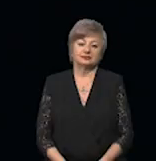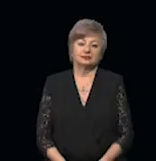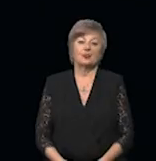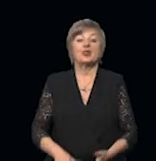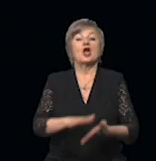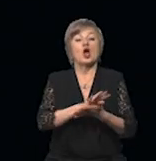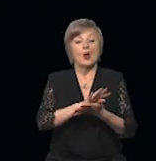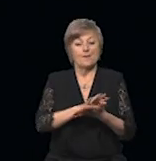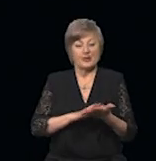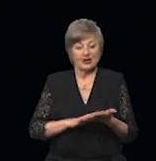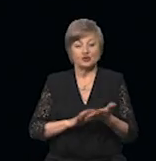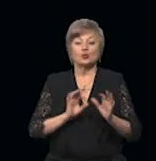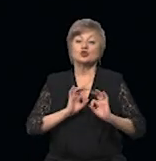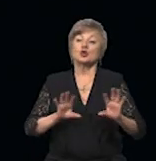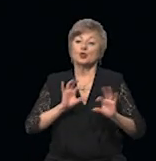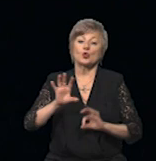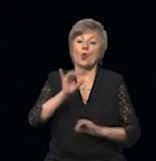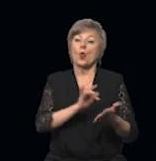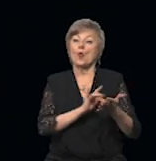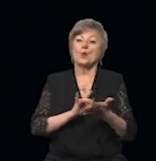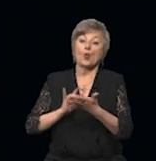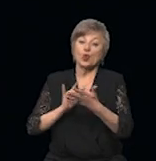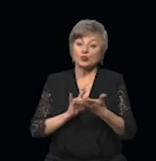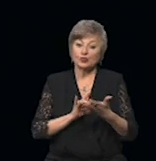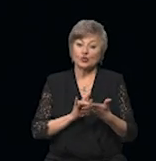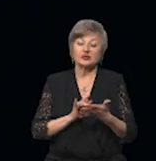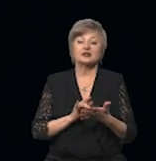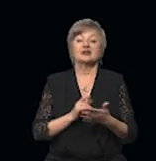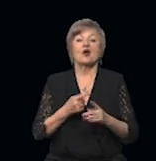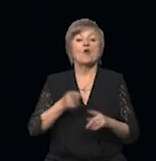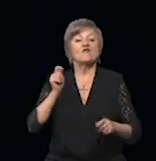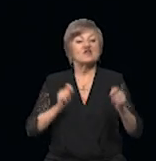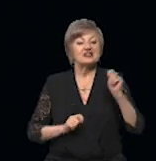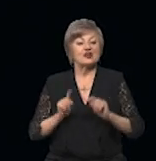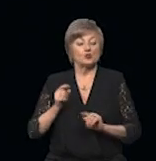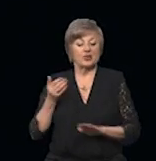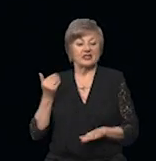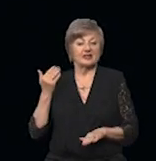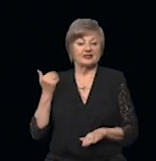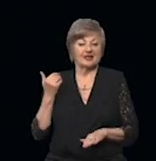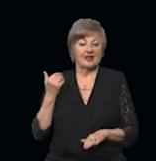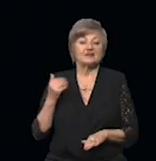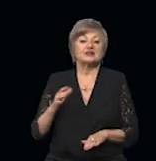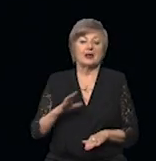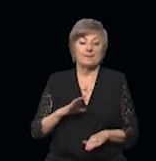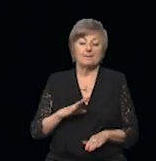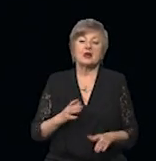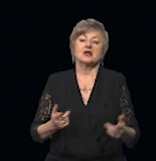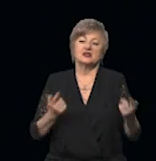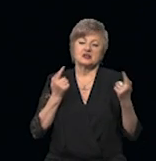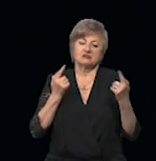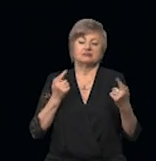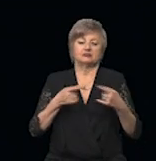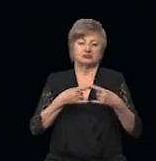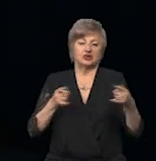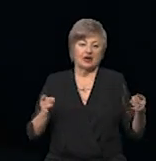Продовжимо наші розповіді про подорожі з сюжетом про мандрівний фестиваль, який нещодавно запалив великий екран на